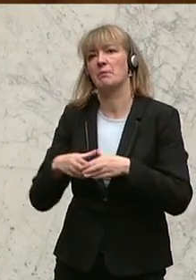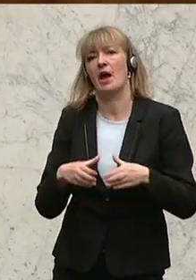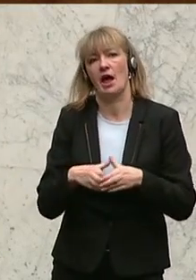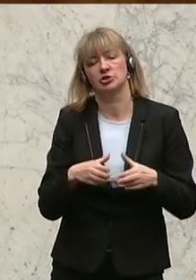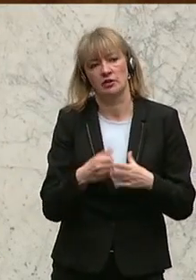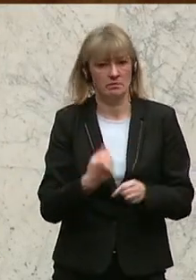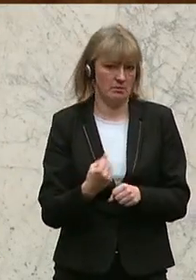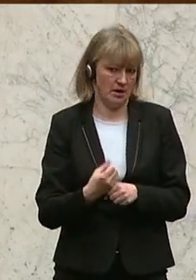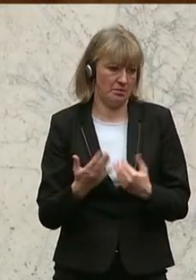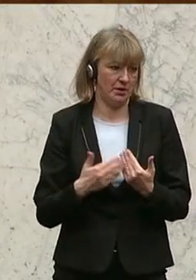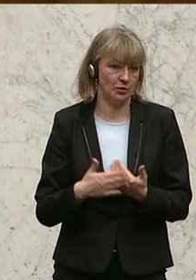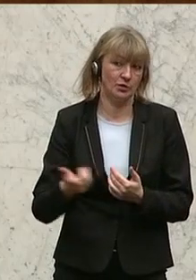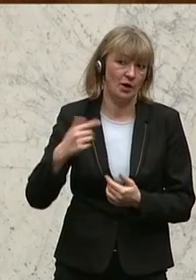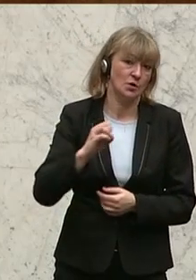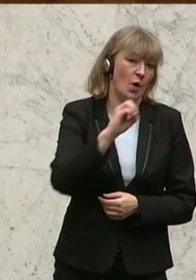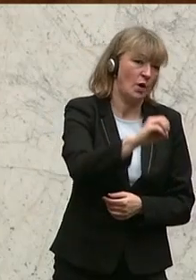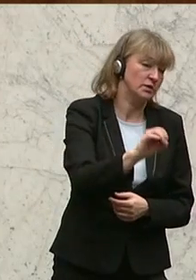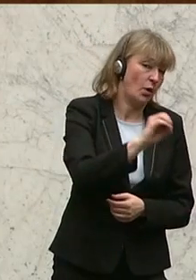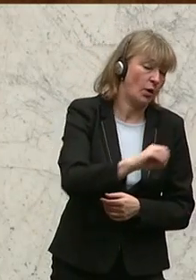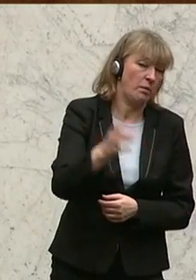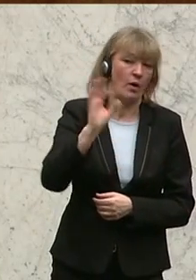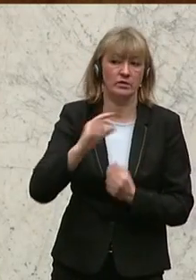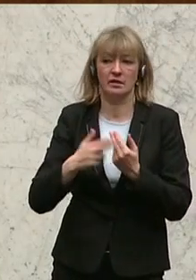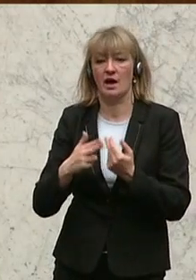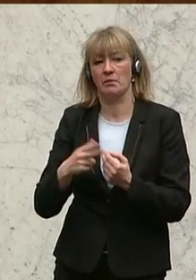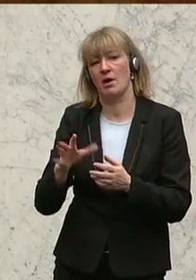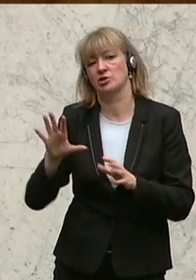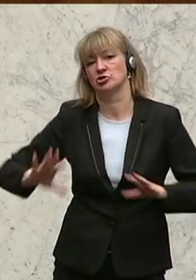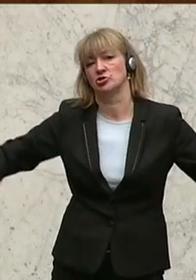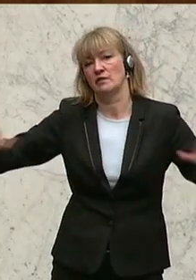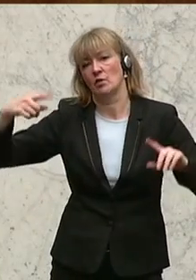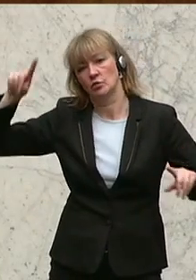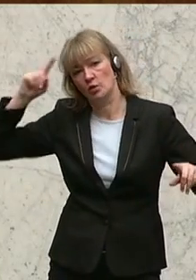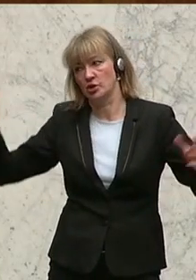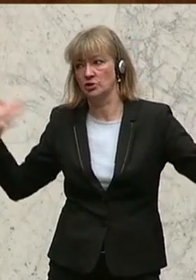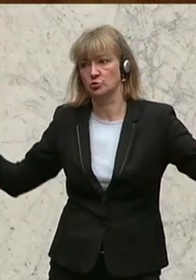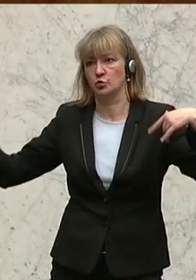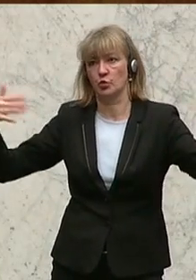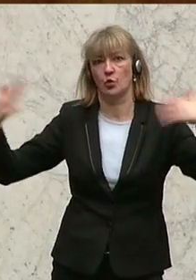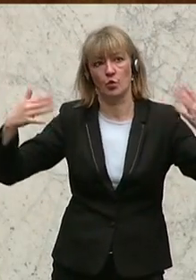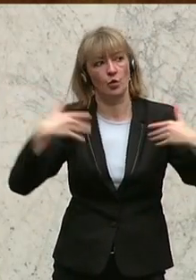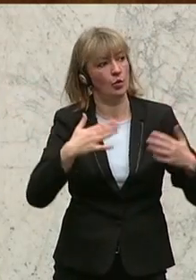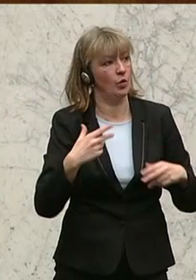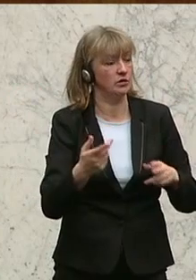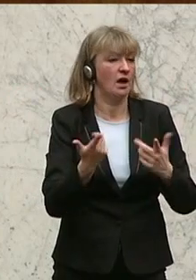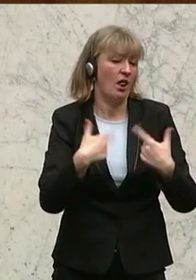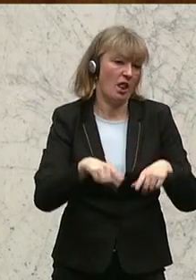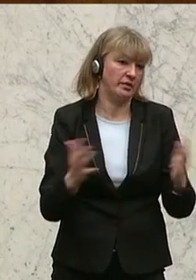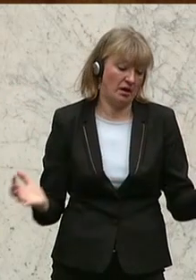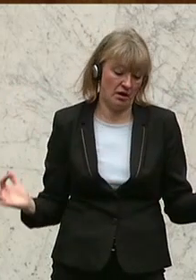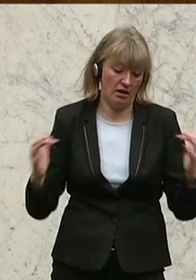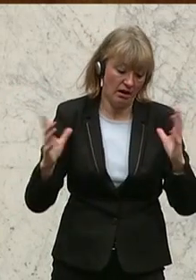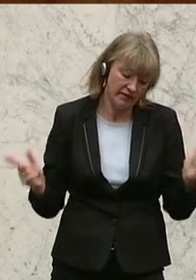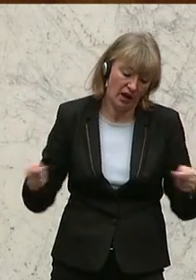ganz notwendig aus dem Osten Europas oder sonst irgendwo aus der Nachbarschaft von Deutschland Länder, die sich möglicherweise anschließen, um